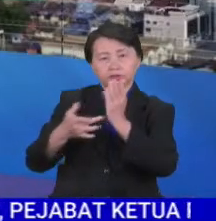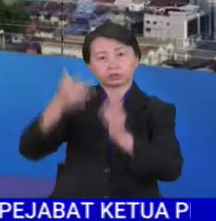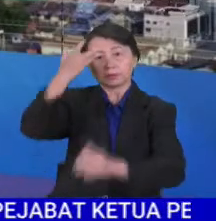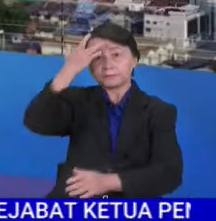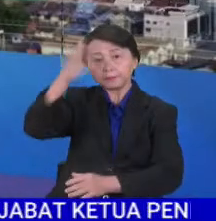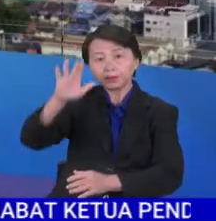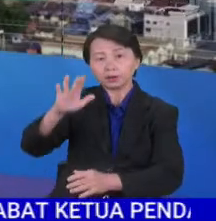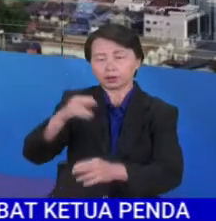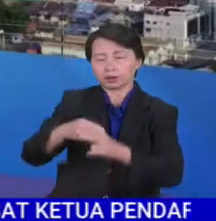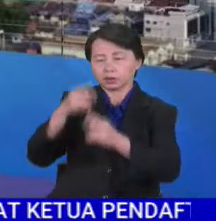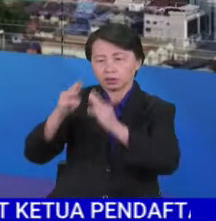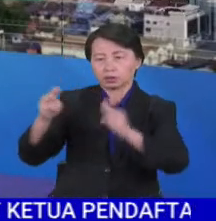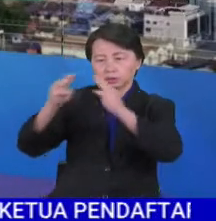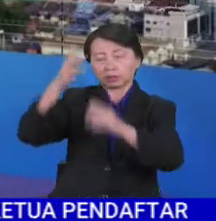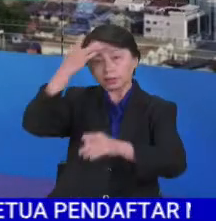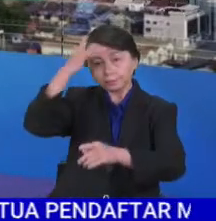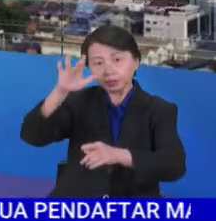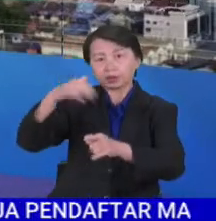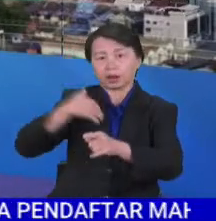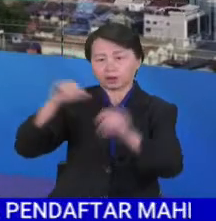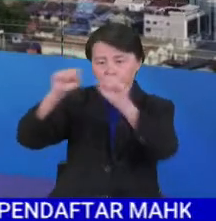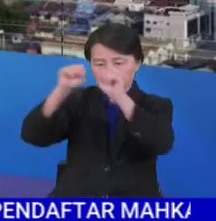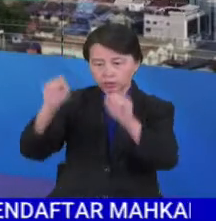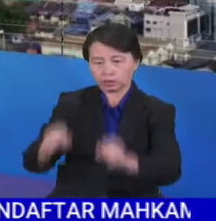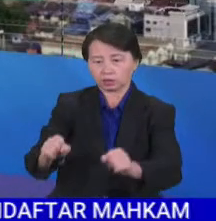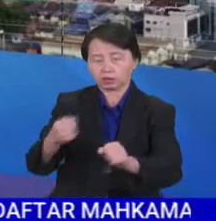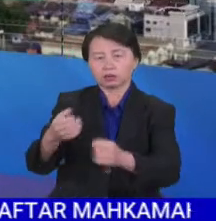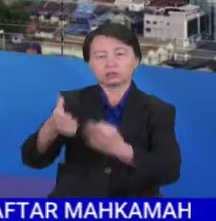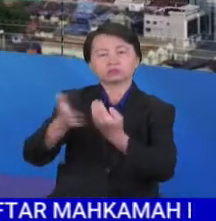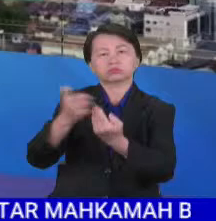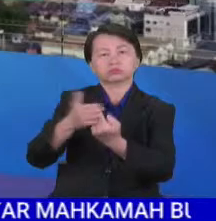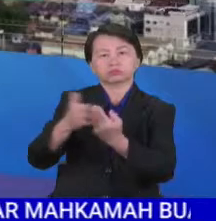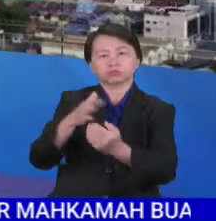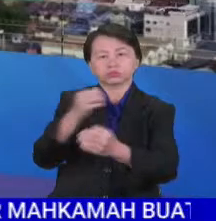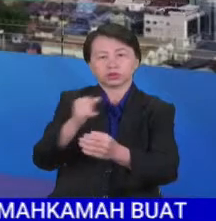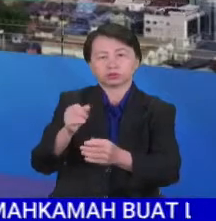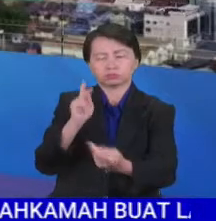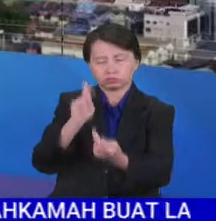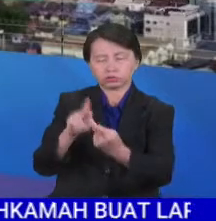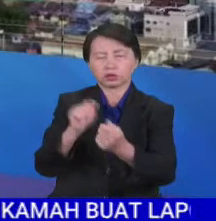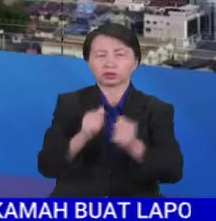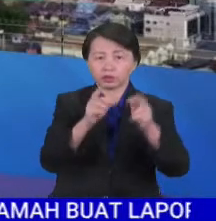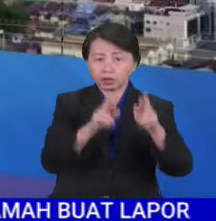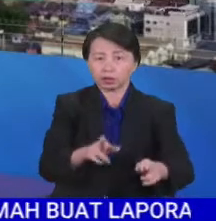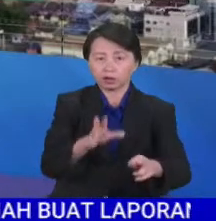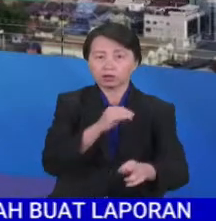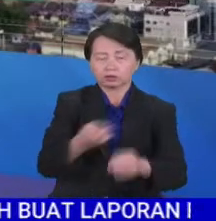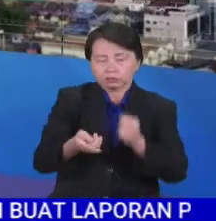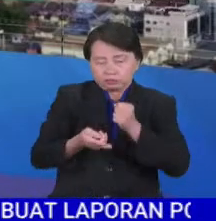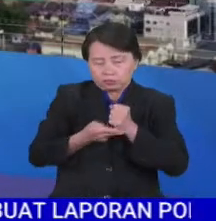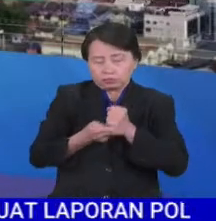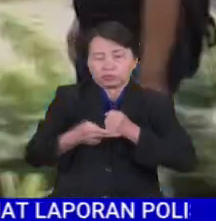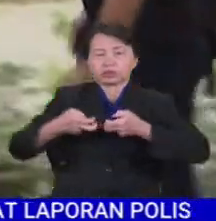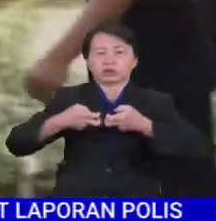pintar. Digelar Masjid Pintar, ia mempunyai sistem pengurusan yang lebih mudah selain mesra pengguna dan menjimatkan elektrik.